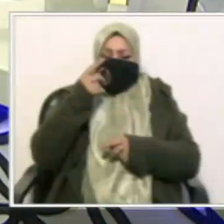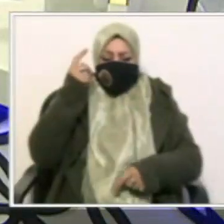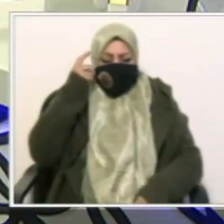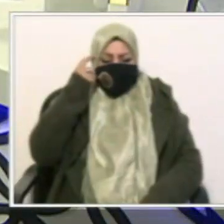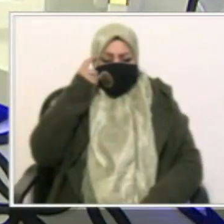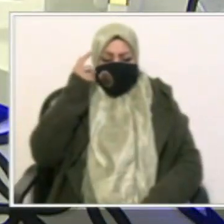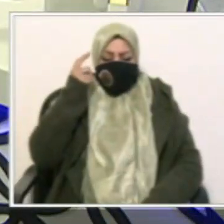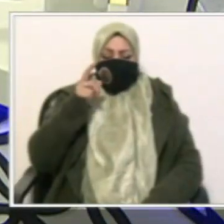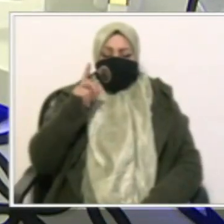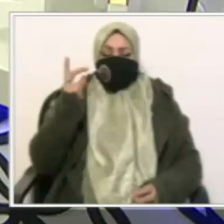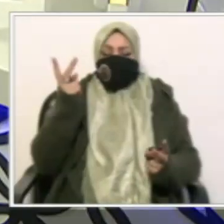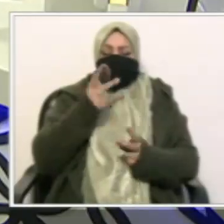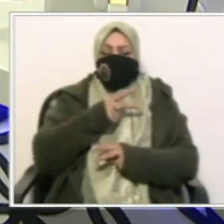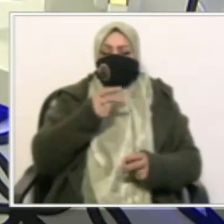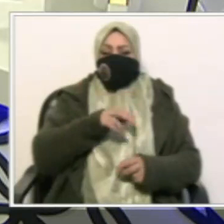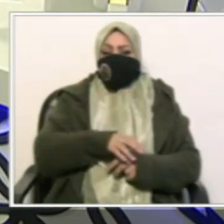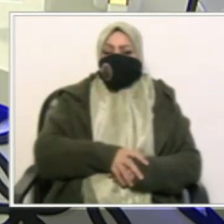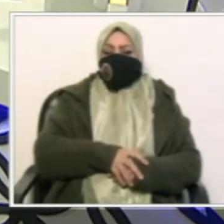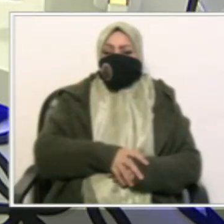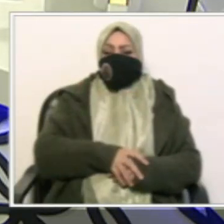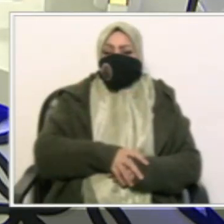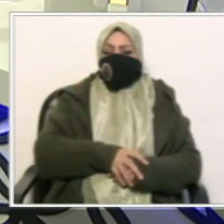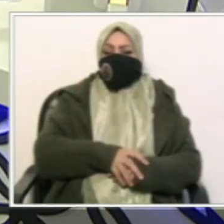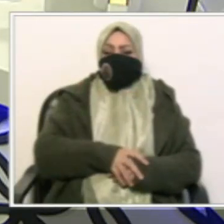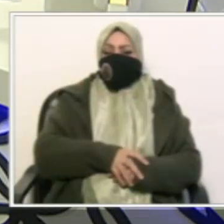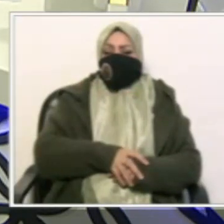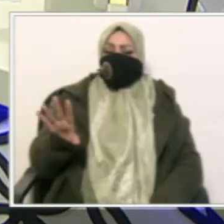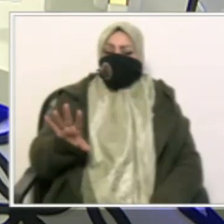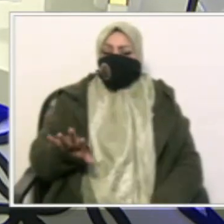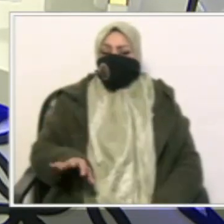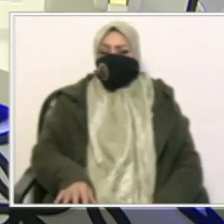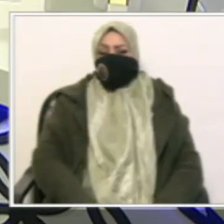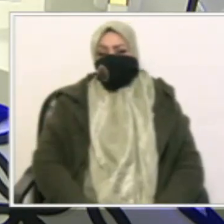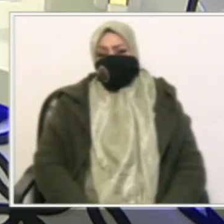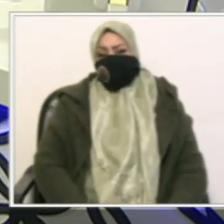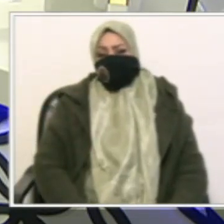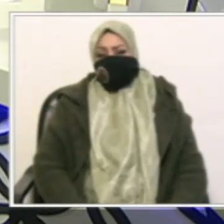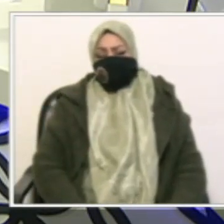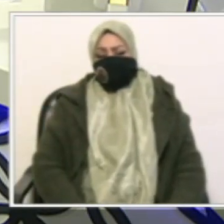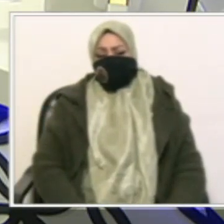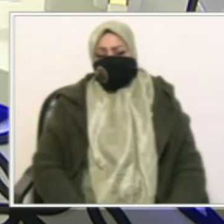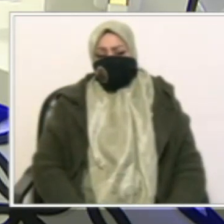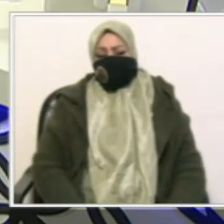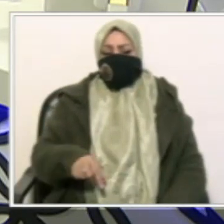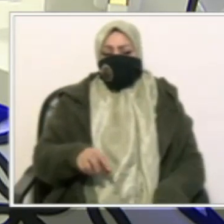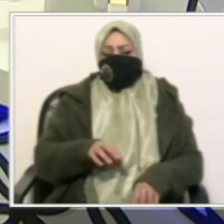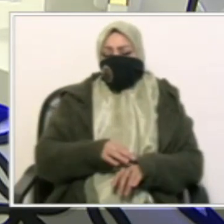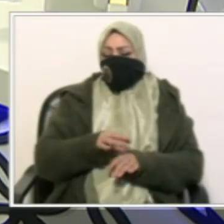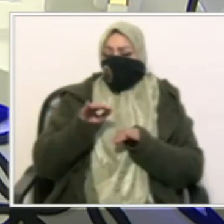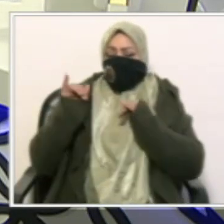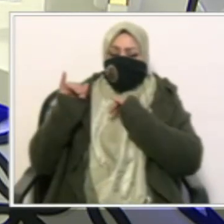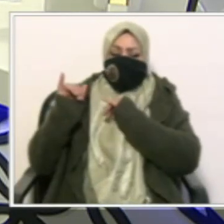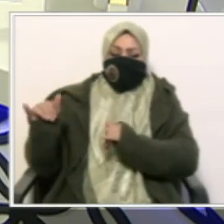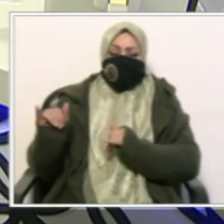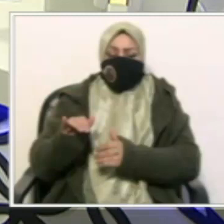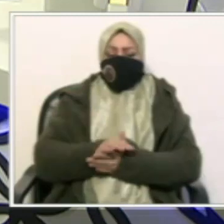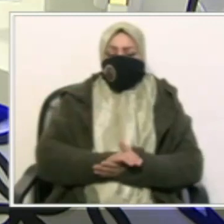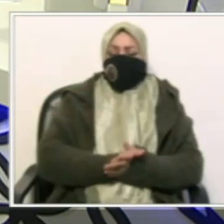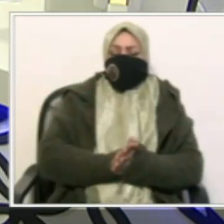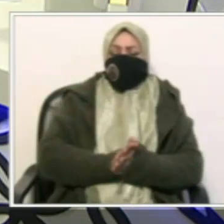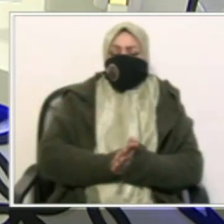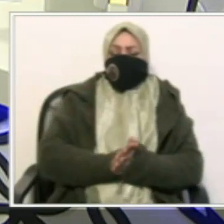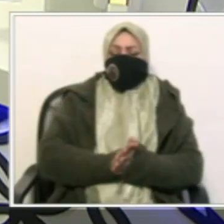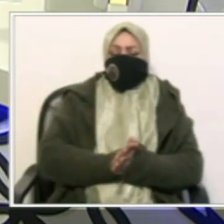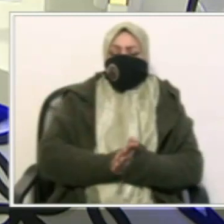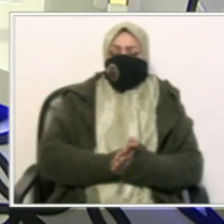عصر. فإذا يجب على الناس أن يقاطعوا كل ما يمت هؤلاء بالصلة سواء هم أو غيرهم